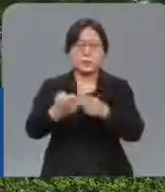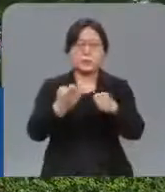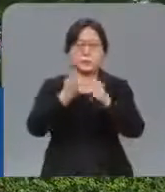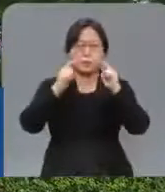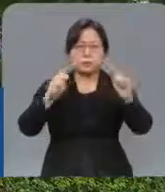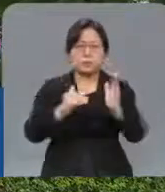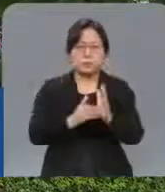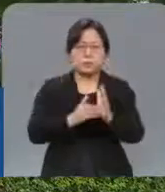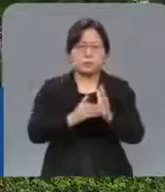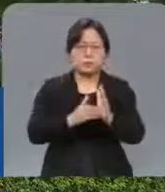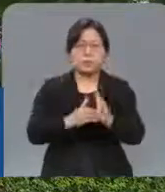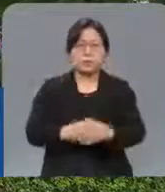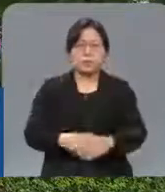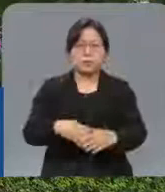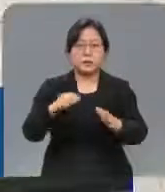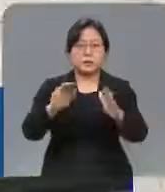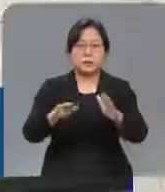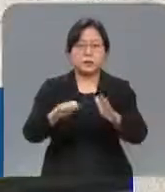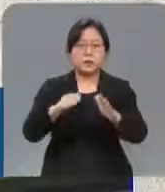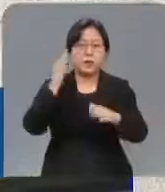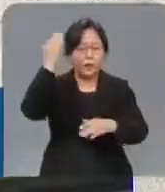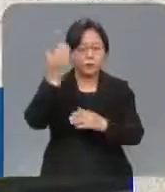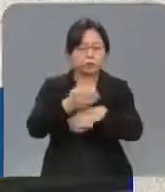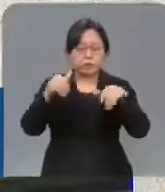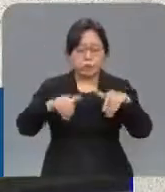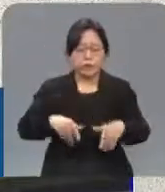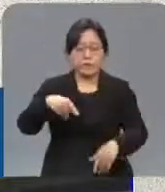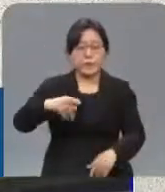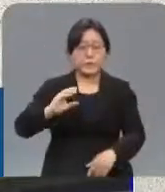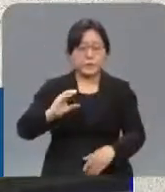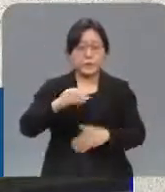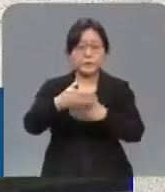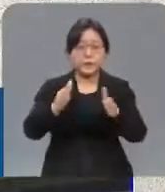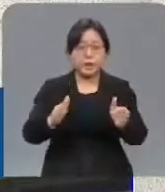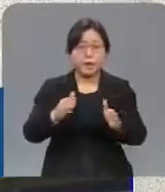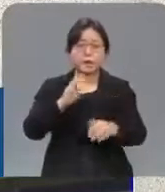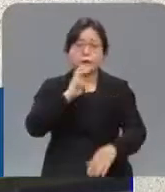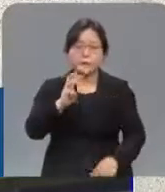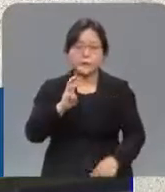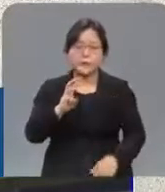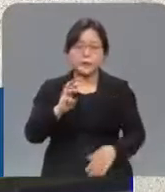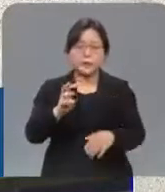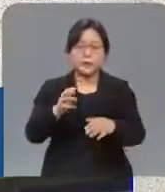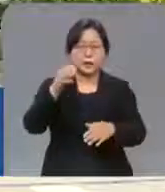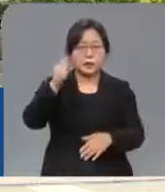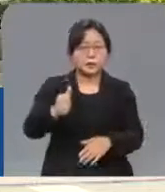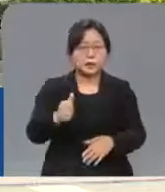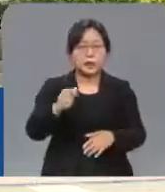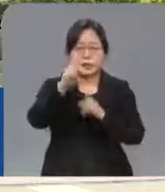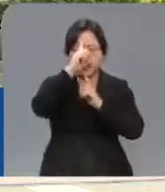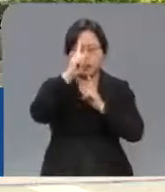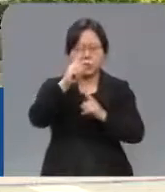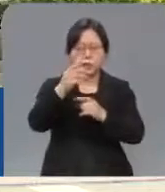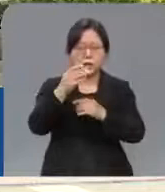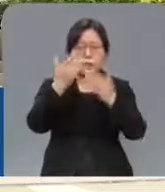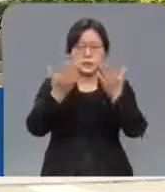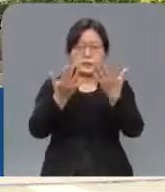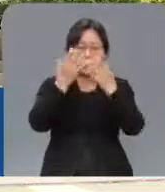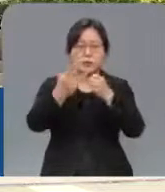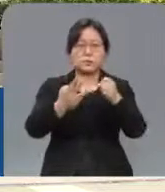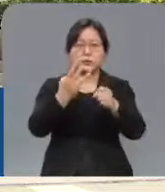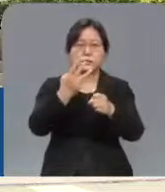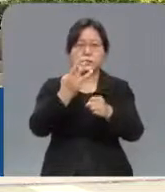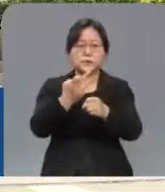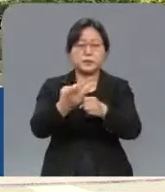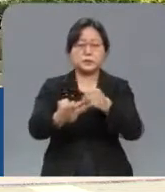에서 열린 결심공판에서 이른바 화승 노예 pc 방 사건 가해자인 30대 업주 이모 씨에게 징역 13년을 선고해 달라 고